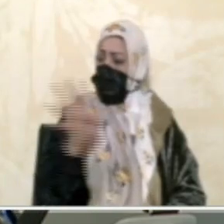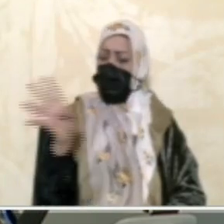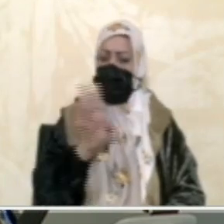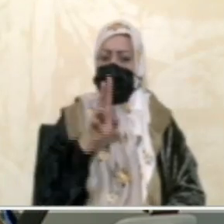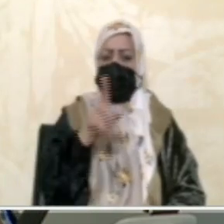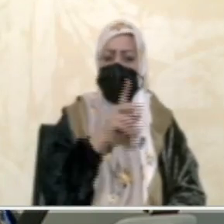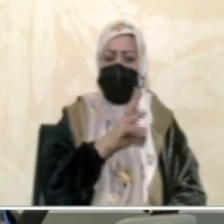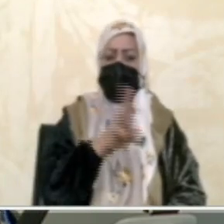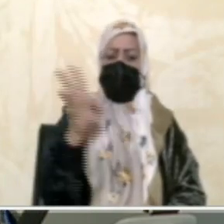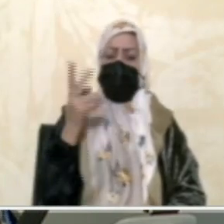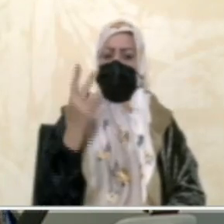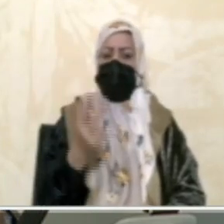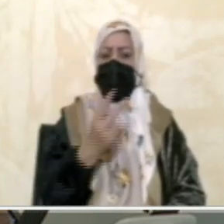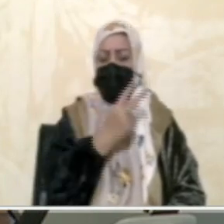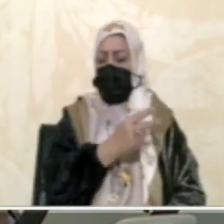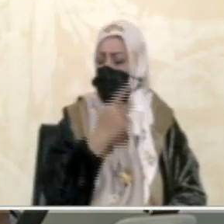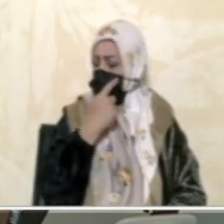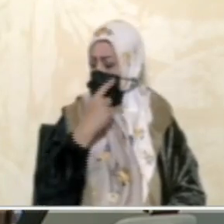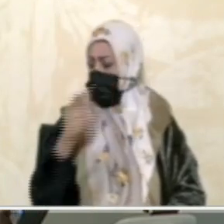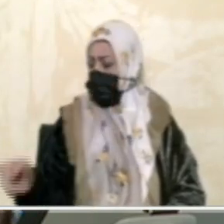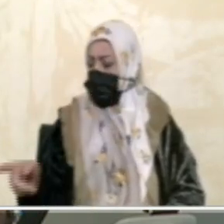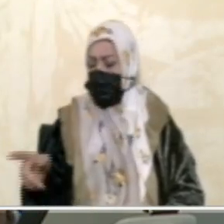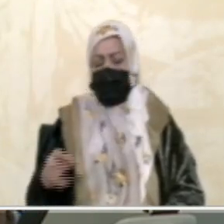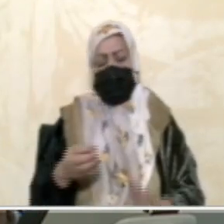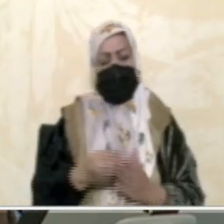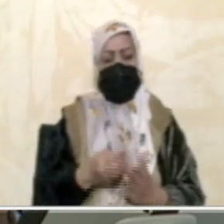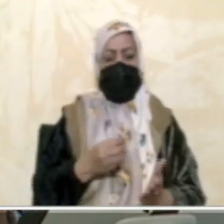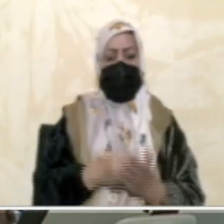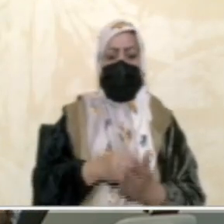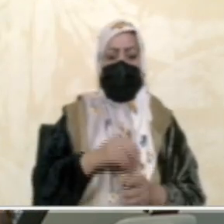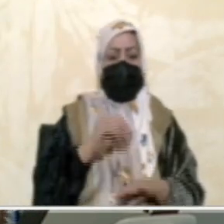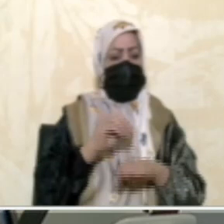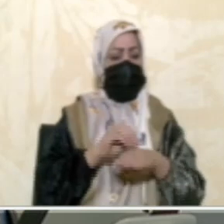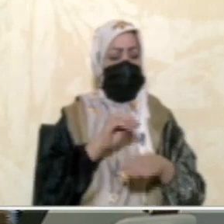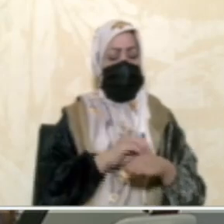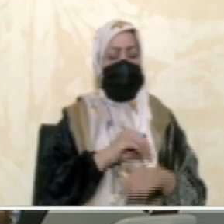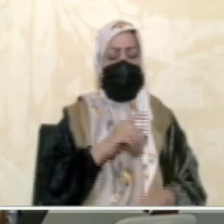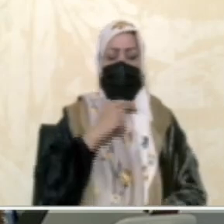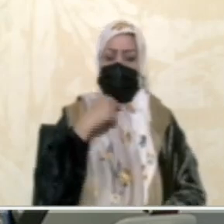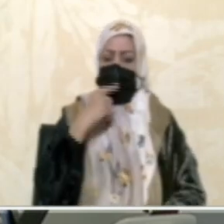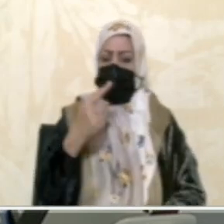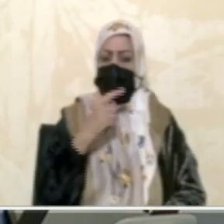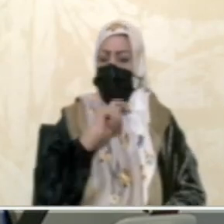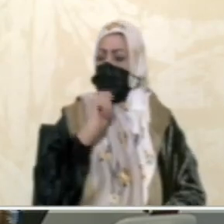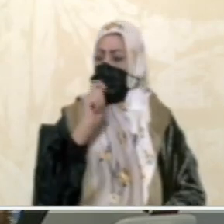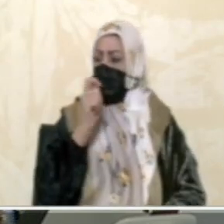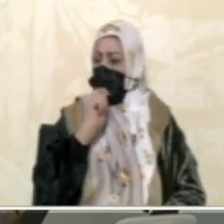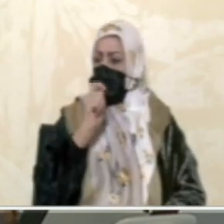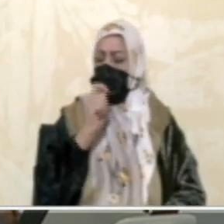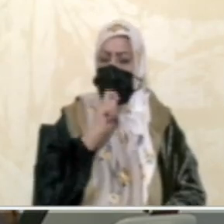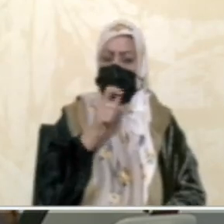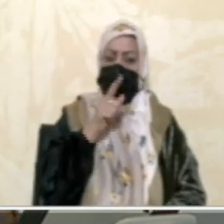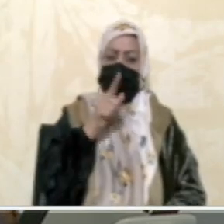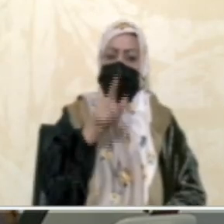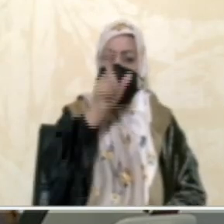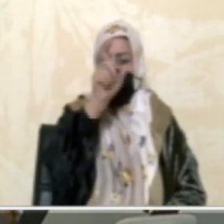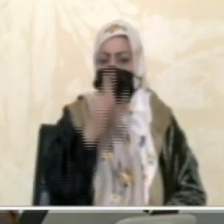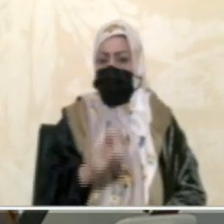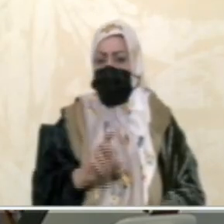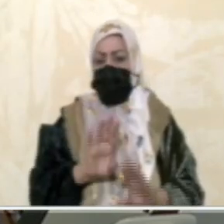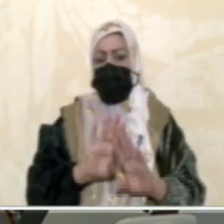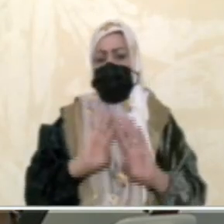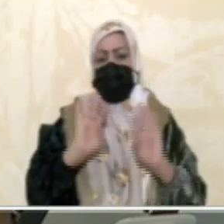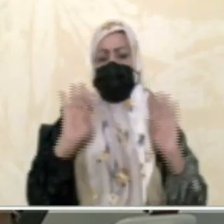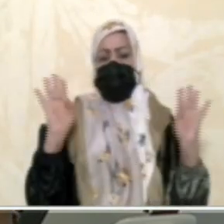الظاهره ان الناس يحجزون اماكن الاماكن الاماكن الصف الاول في